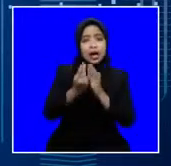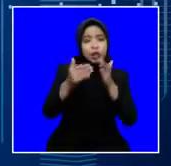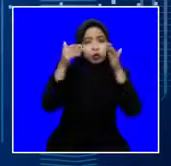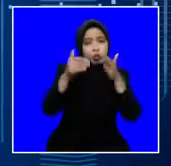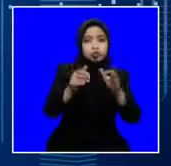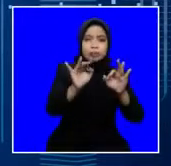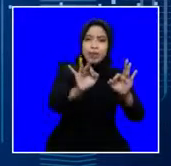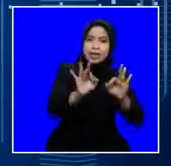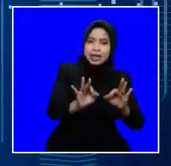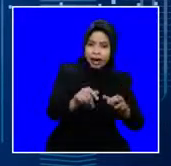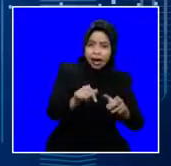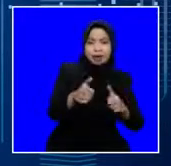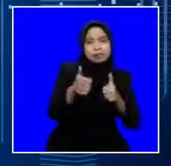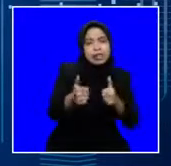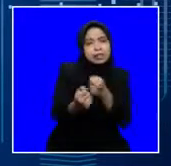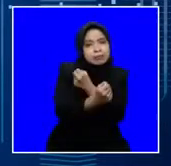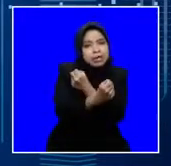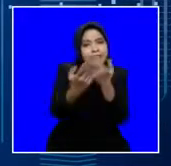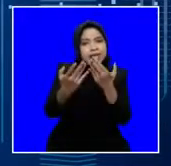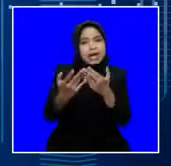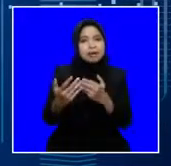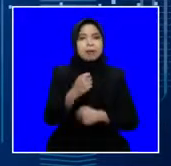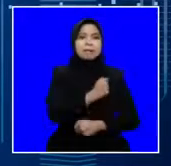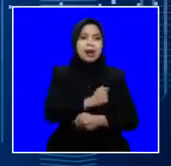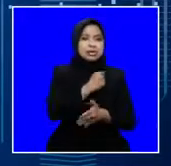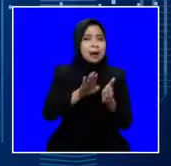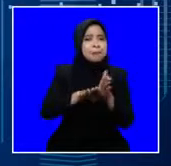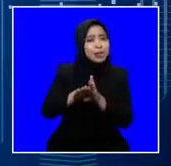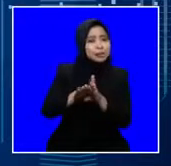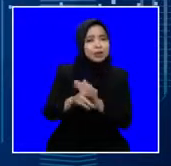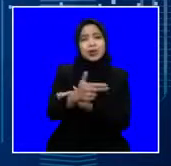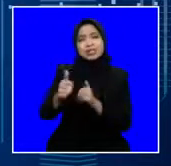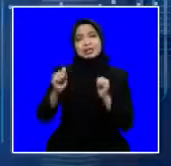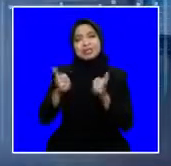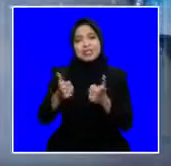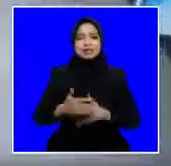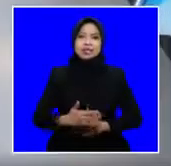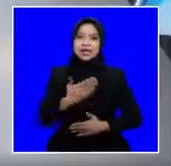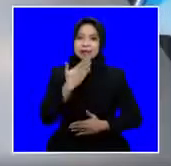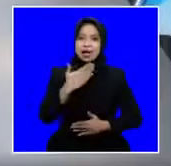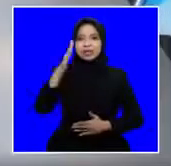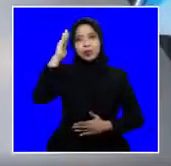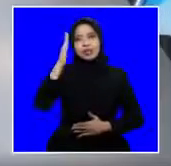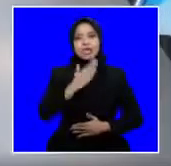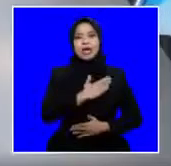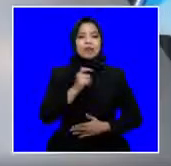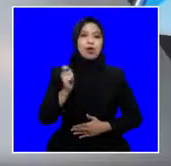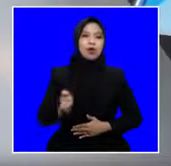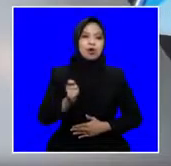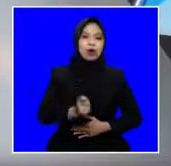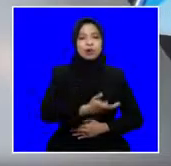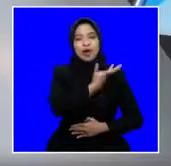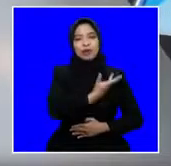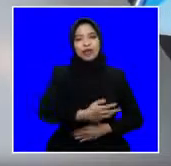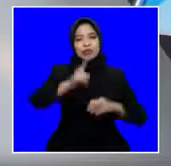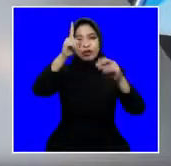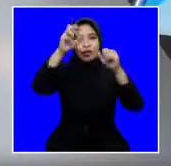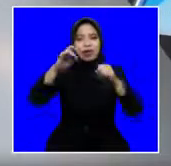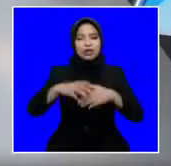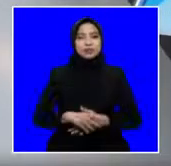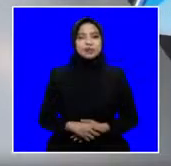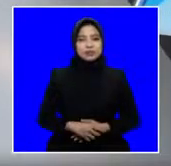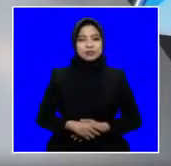betul-betul akan menciptakan kemajuan bagi bangsa Indonesia. Terima kasih. Wassalamualaikum warahmatullahi